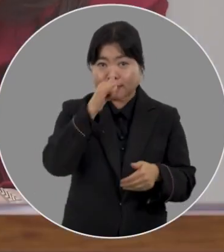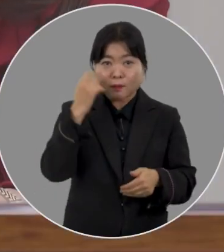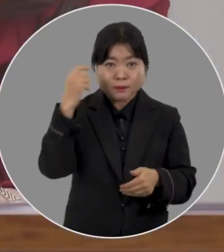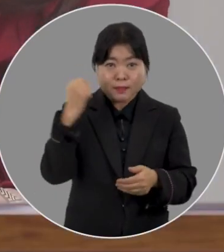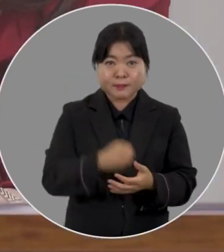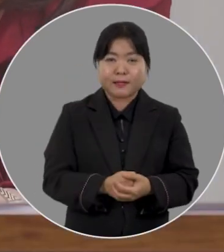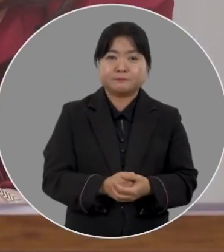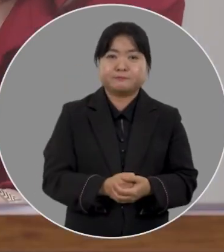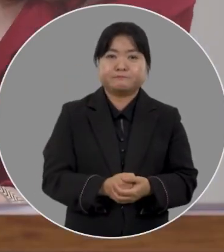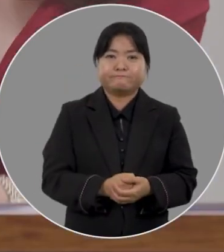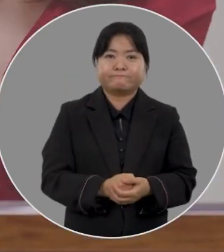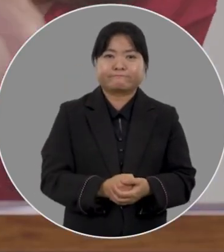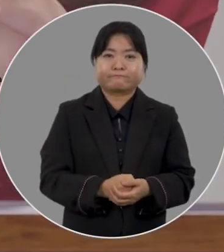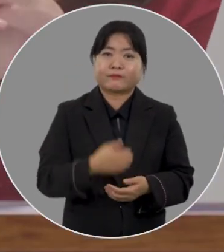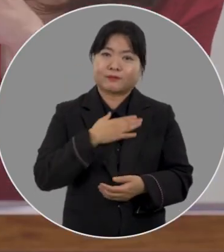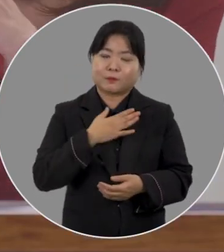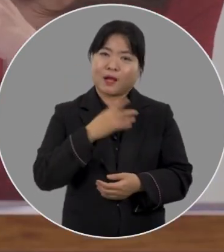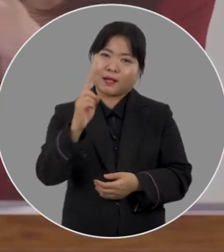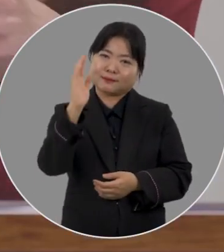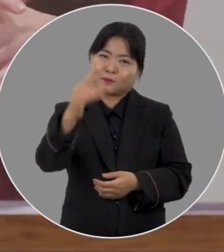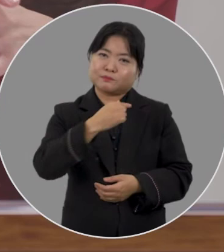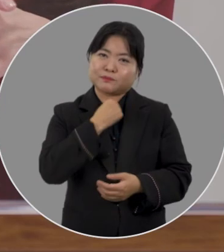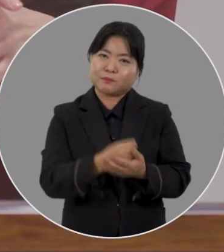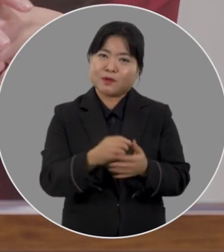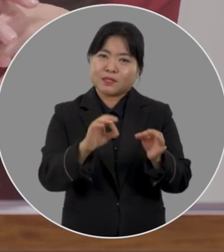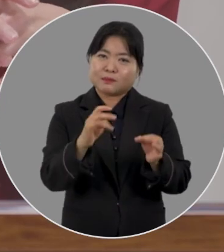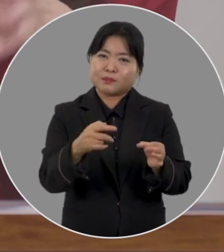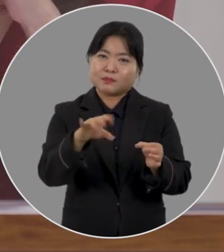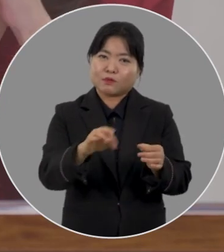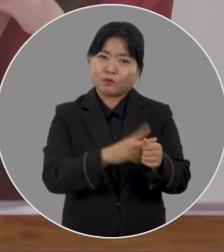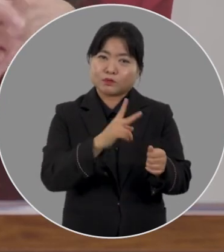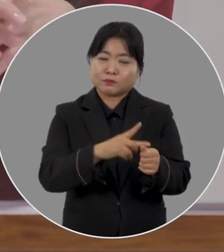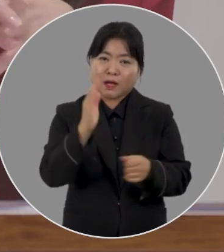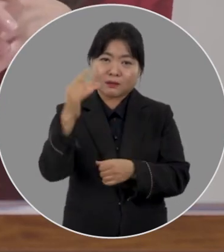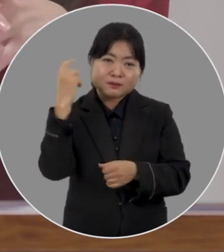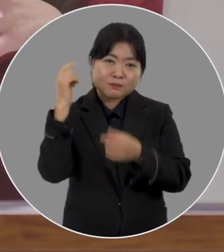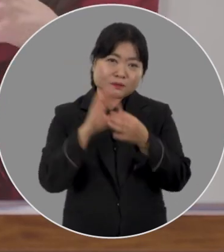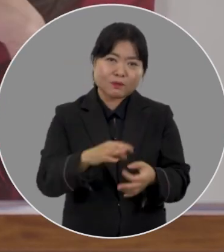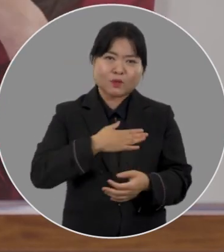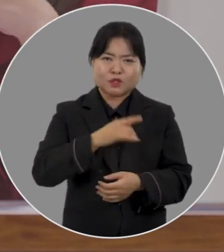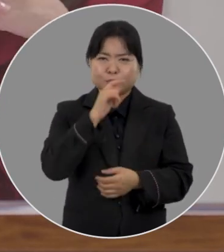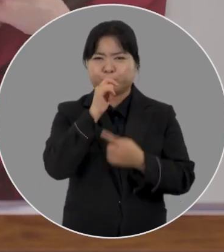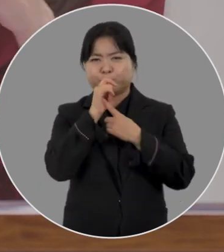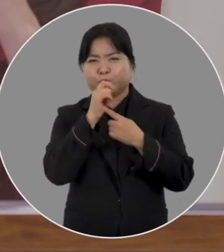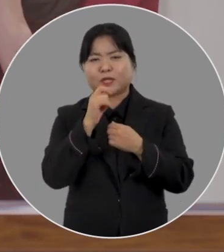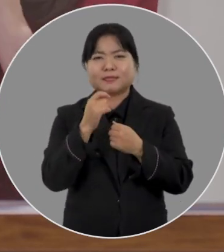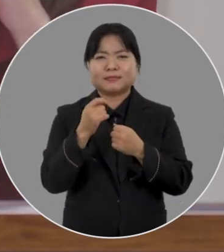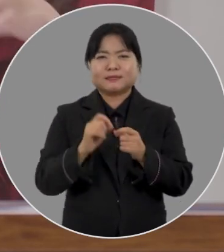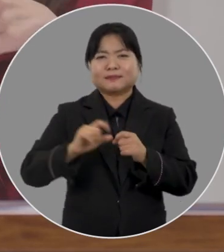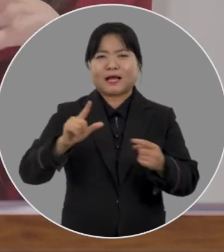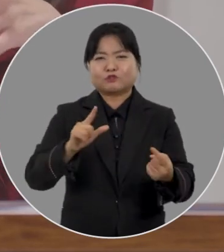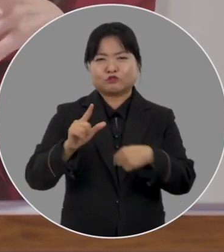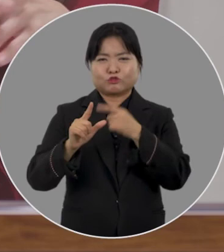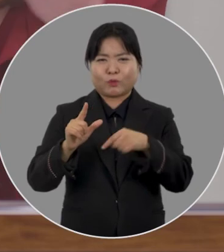네. 여기서 저도 한 가지 얘기하고 싶은 건, 전 김민정 교수님 강연 들으면서 저 스스로도 이제 침묵하는 다수이기에